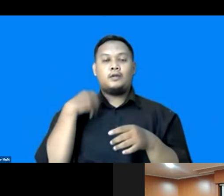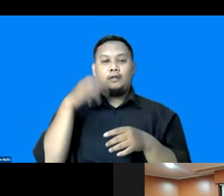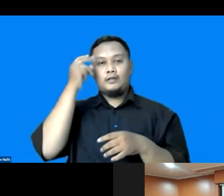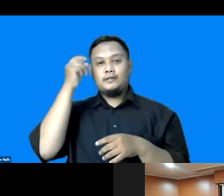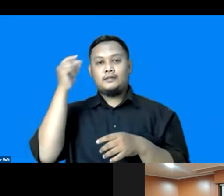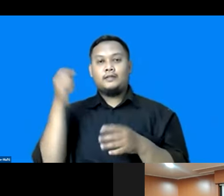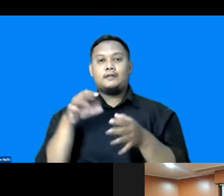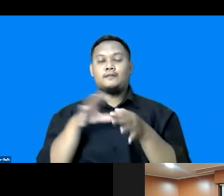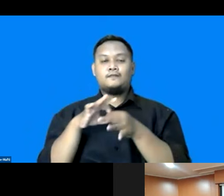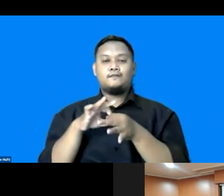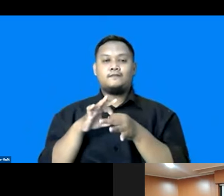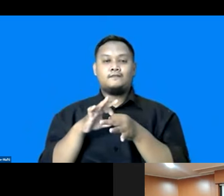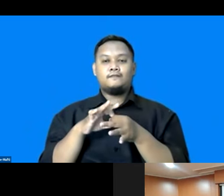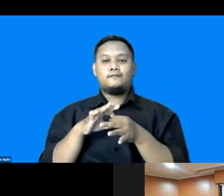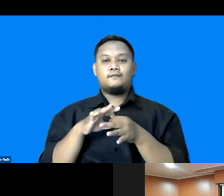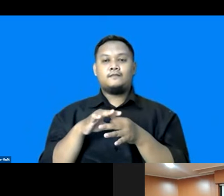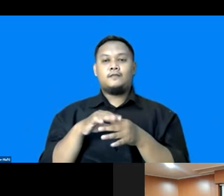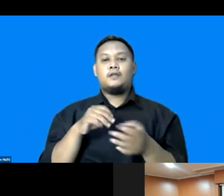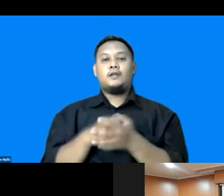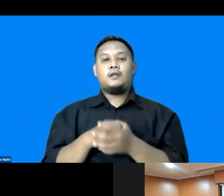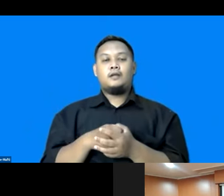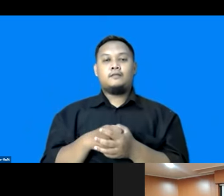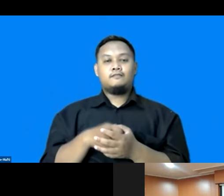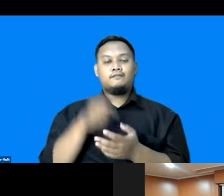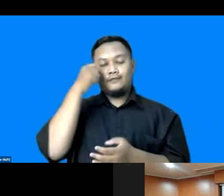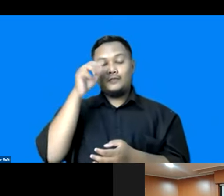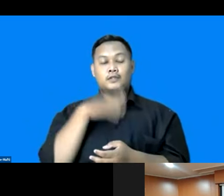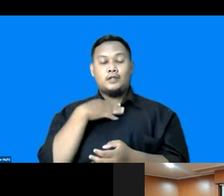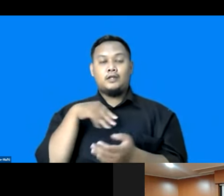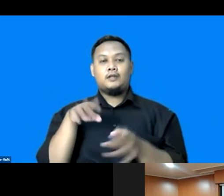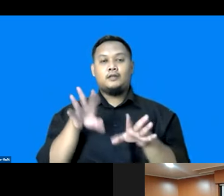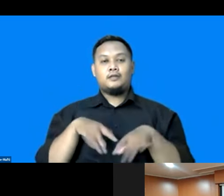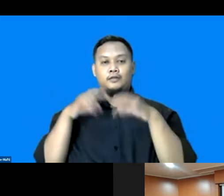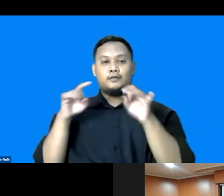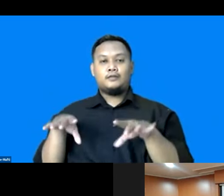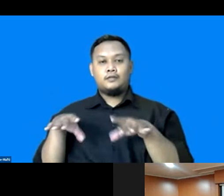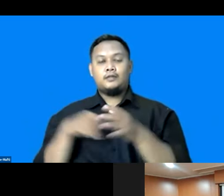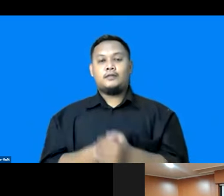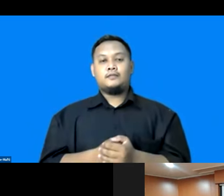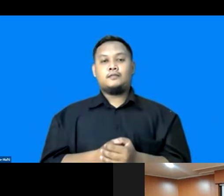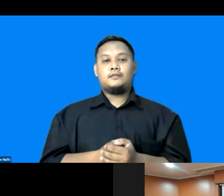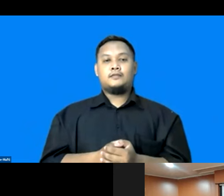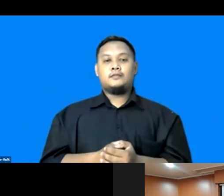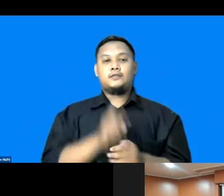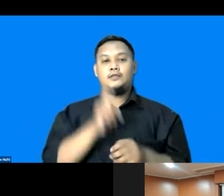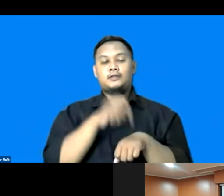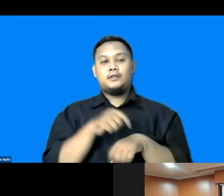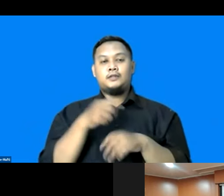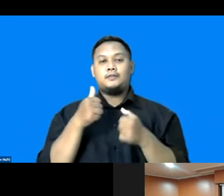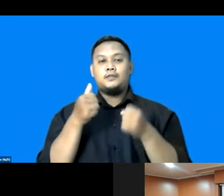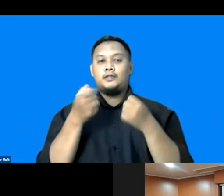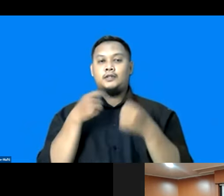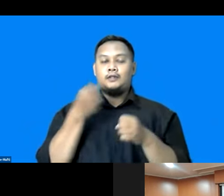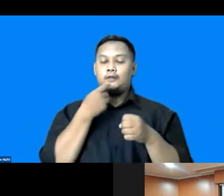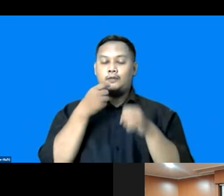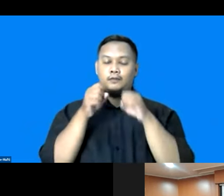dengan kampus saya di Australia, mungkin kampusnya Bu Berti, mungkin di Flinders, mungkin ya suatu saat bisa kita perluas lagi, mungkin di